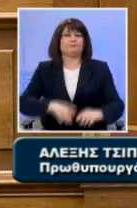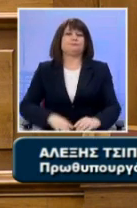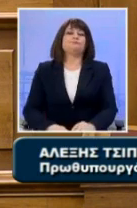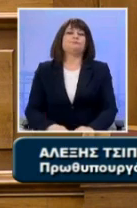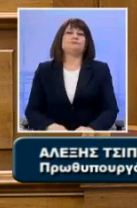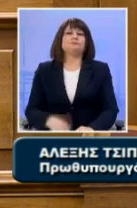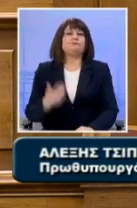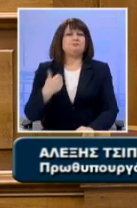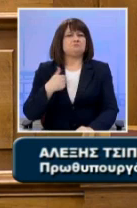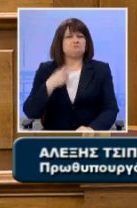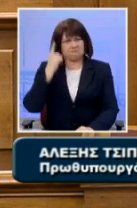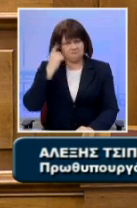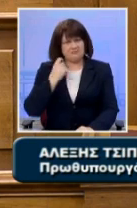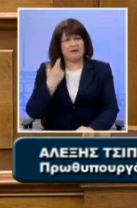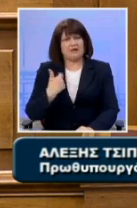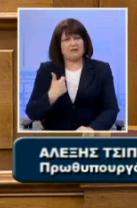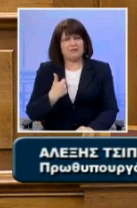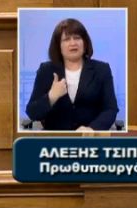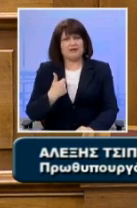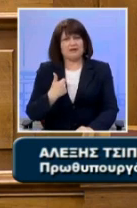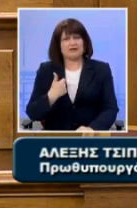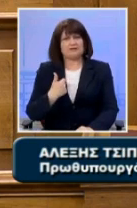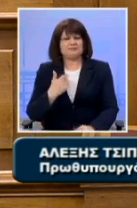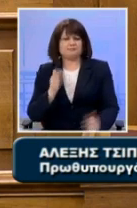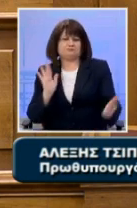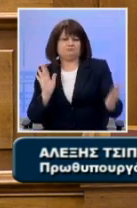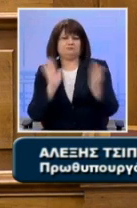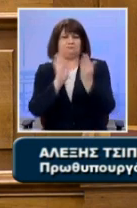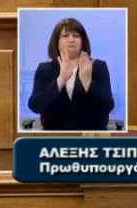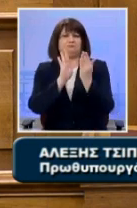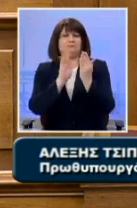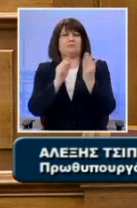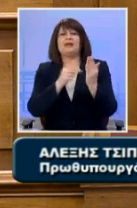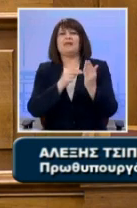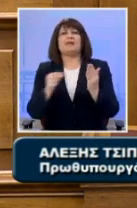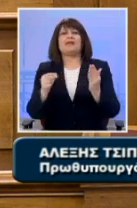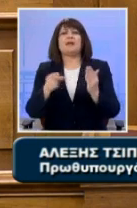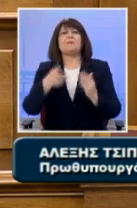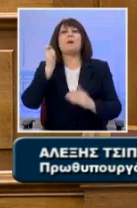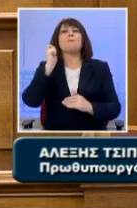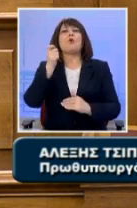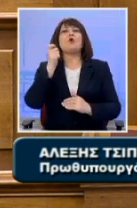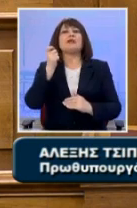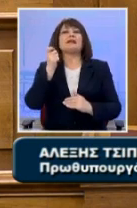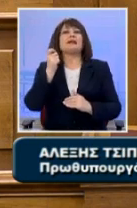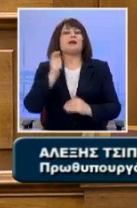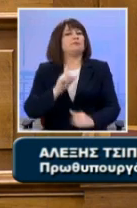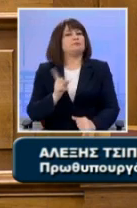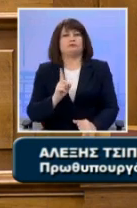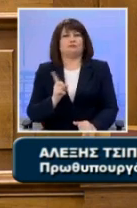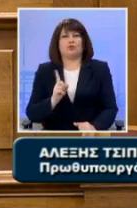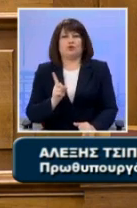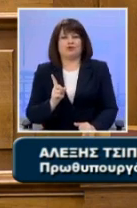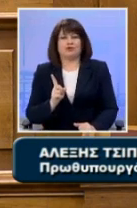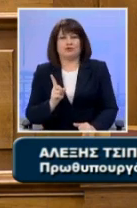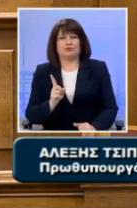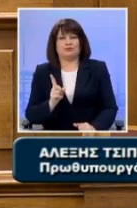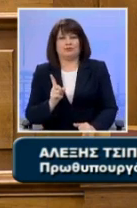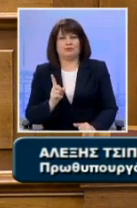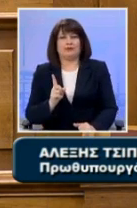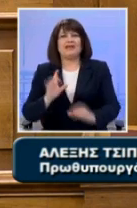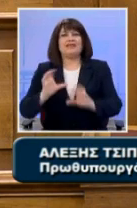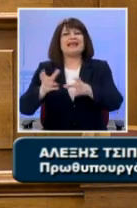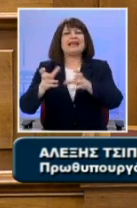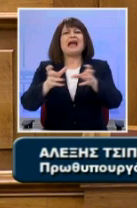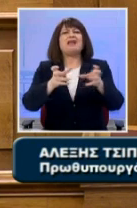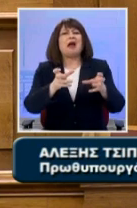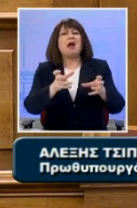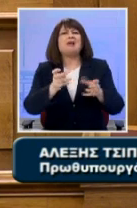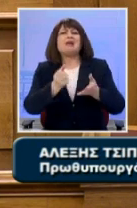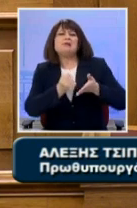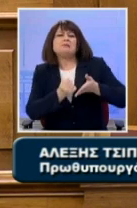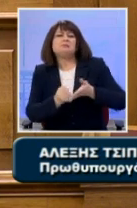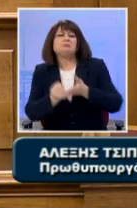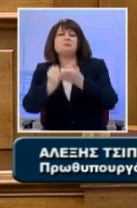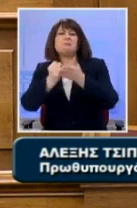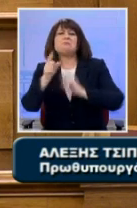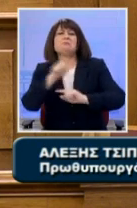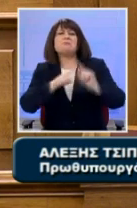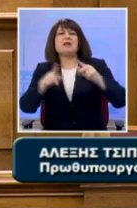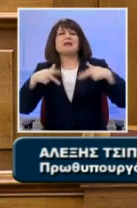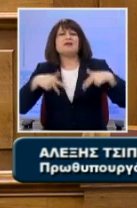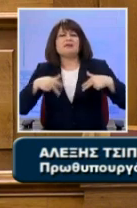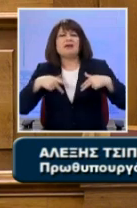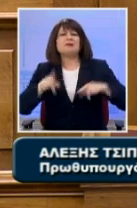Ξέρετε, εμείς δεν ερχόμαστε να αντιμετωπίσουμε το θέμα αυτό με όρους πολιτικούς. Τι είναι το κάθε κανάλι,